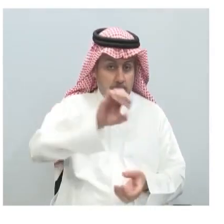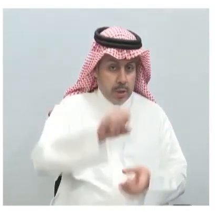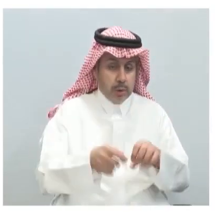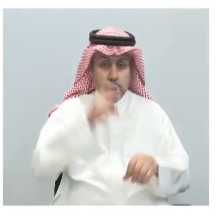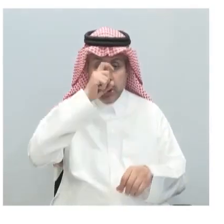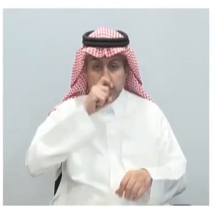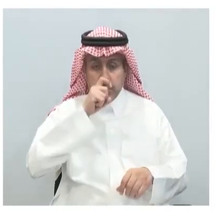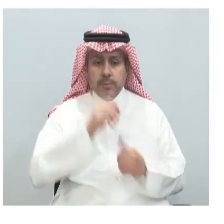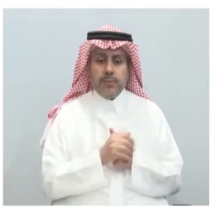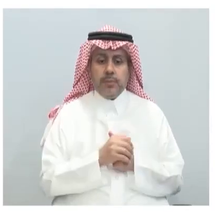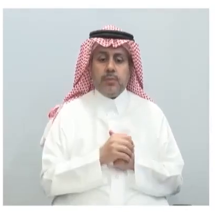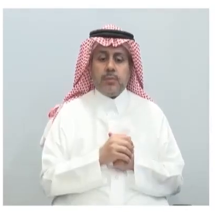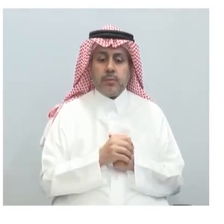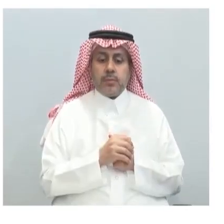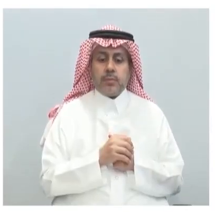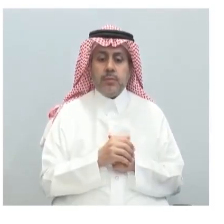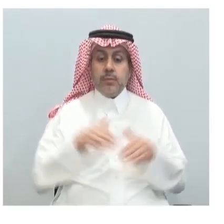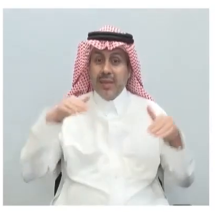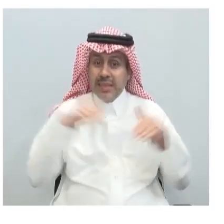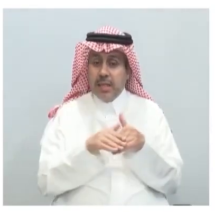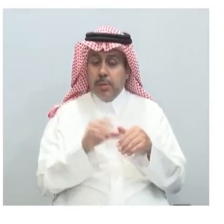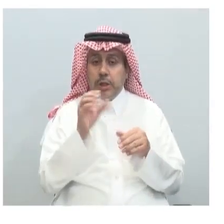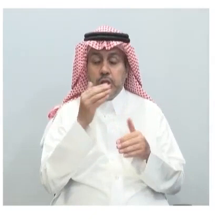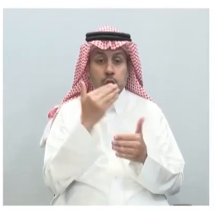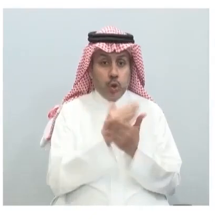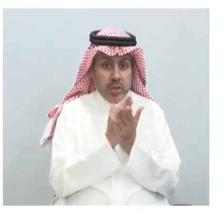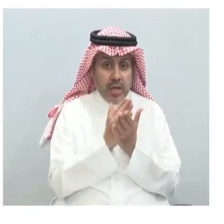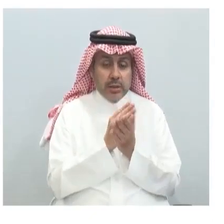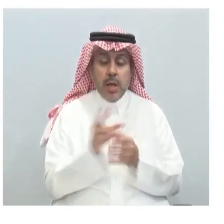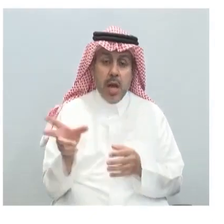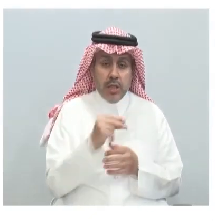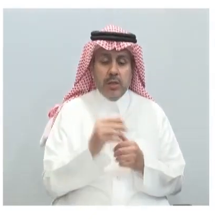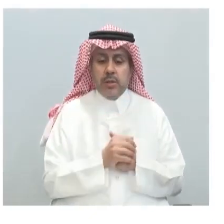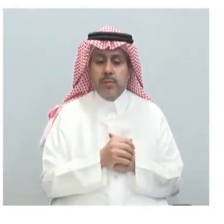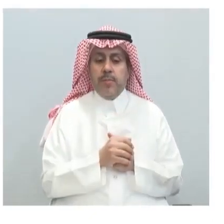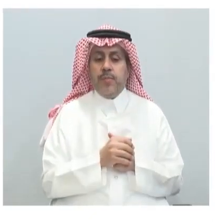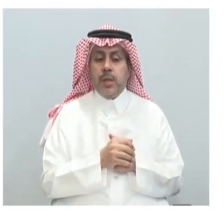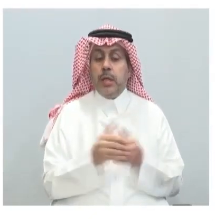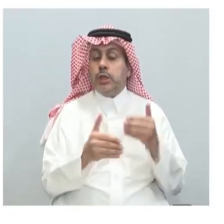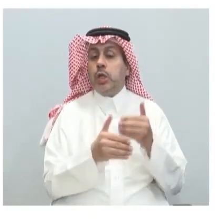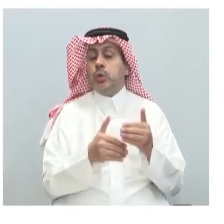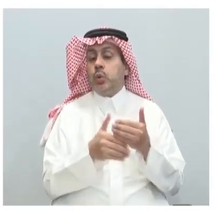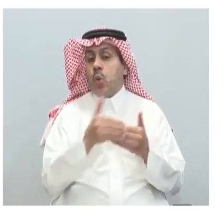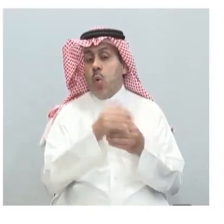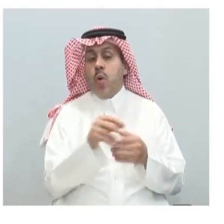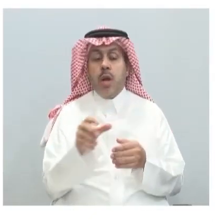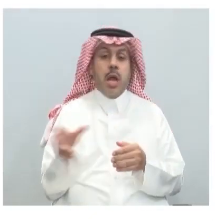يجب يجب ان تتصادم جزيئات المواد الناتجه لماذا حتى تكون